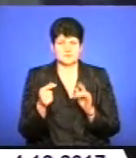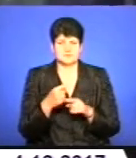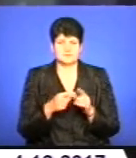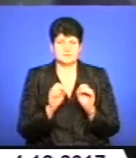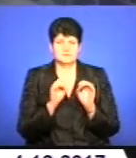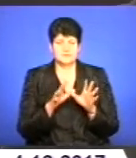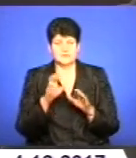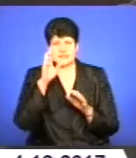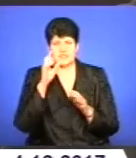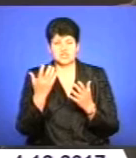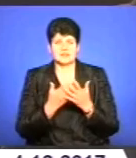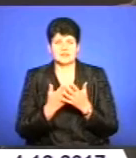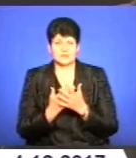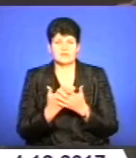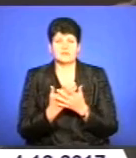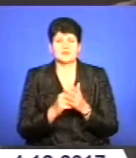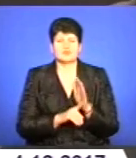Держкіно. Це фільм, який